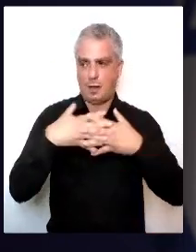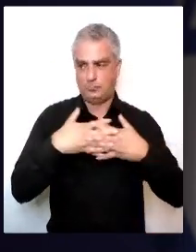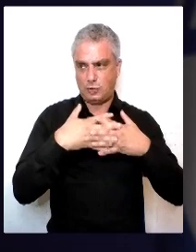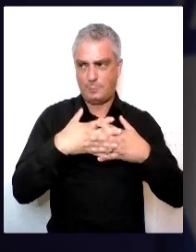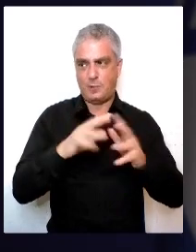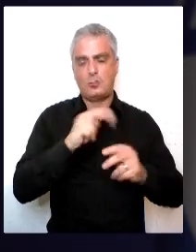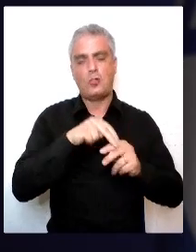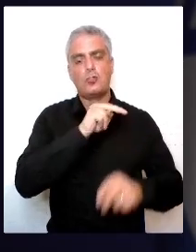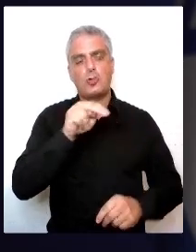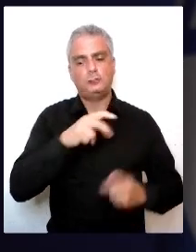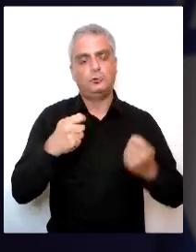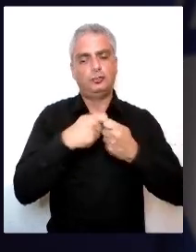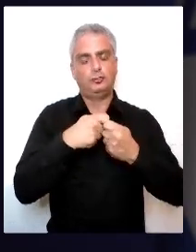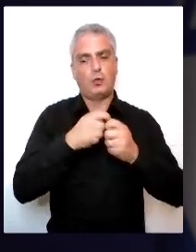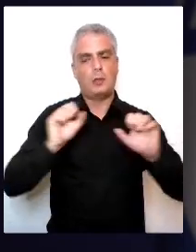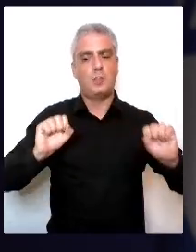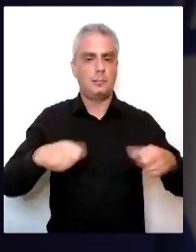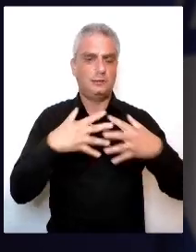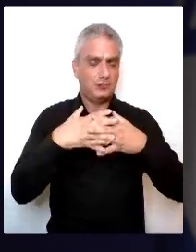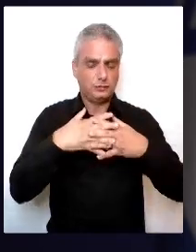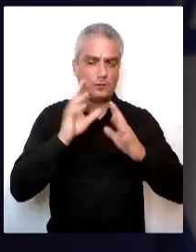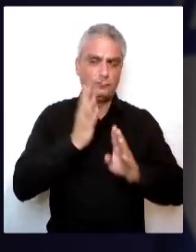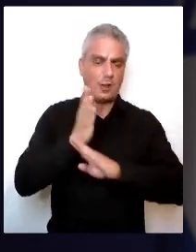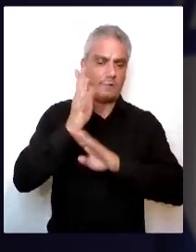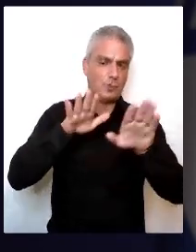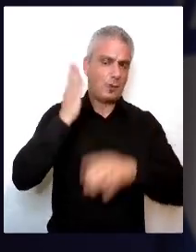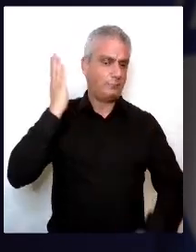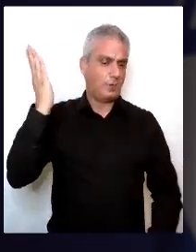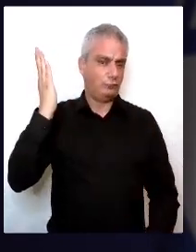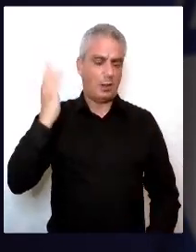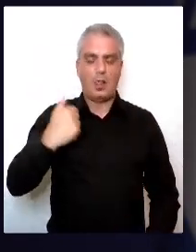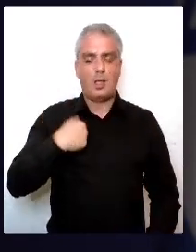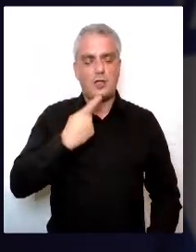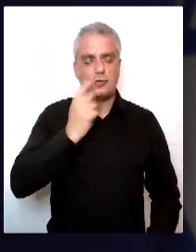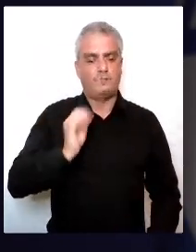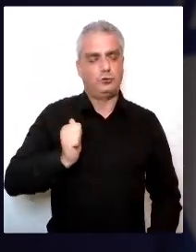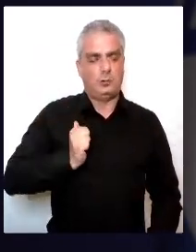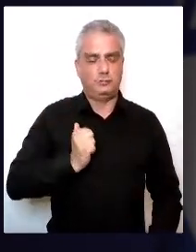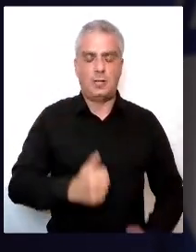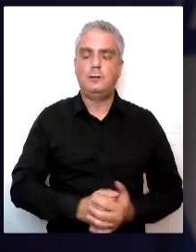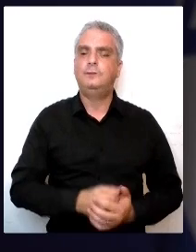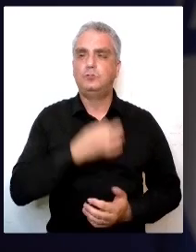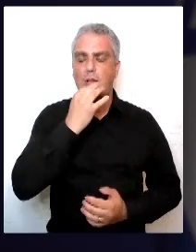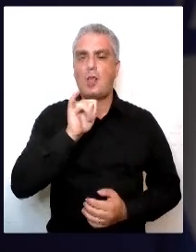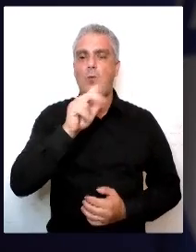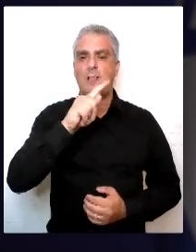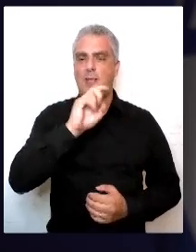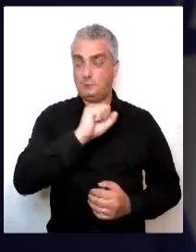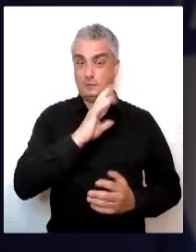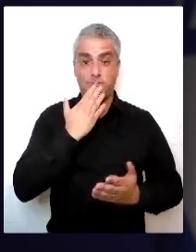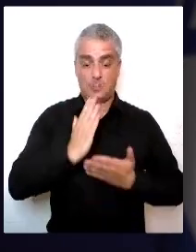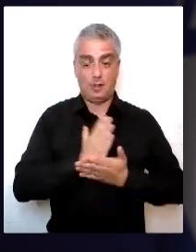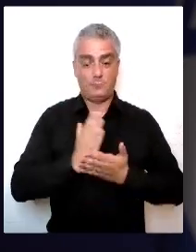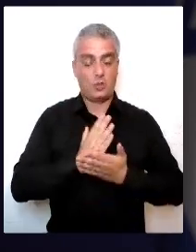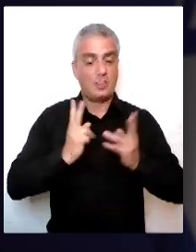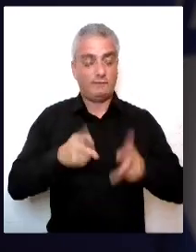ו סוגיות הקשורות לנשיא ארצות הברית נכון לפנות לדרג המדיני אני דובר צהל שאלת וינט האם ישראל נערכת לאפשרות